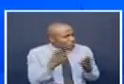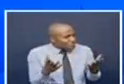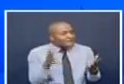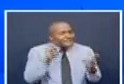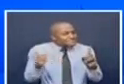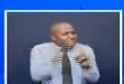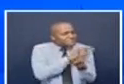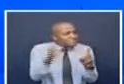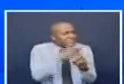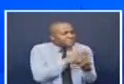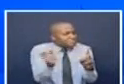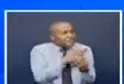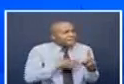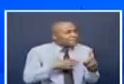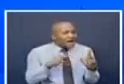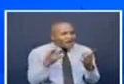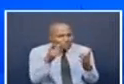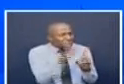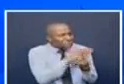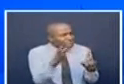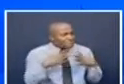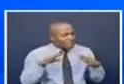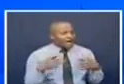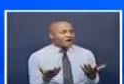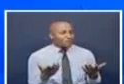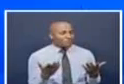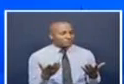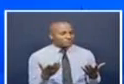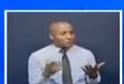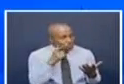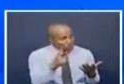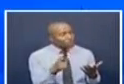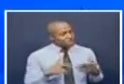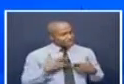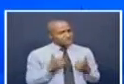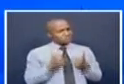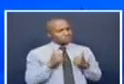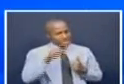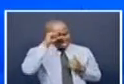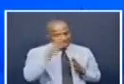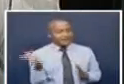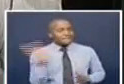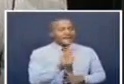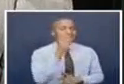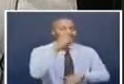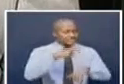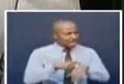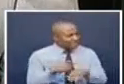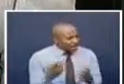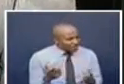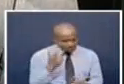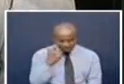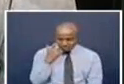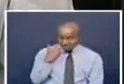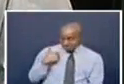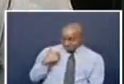Busia wa kuchagua? Ni nini hasa umefanya ili pengine useme unafaa kurudi katika kiti chako? Nafikiri jukumu